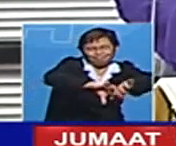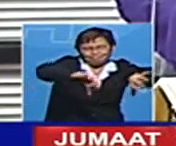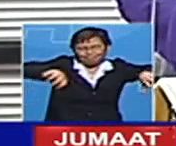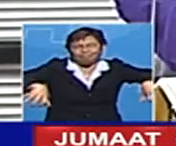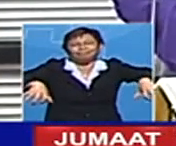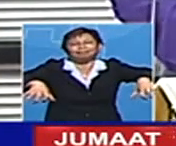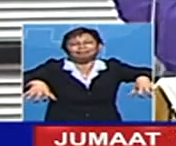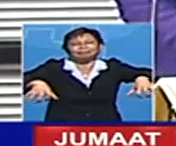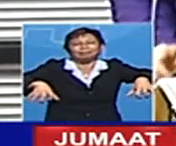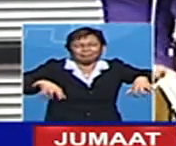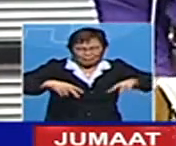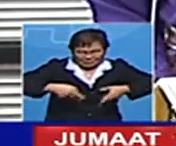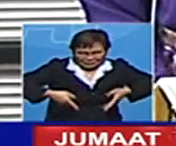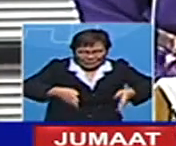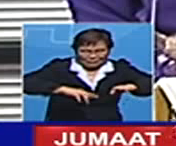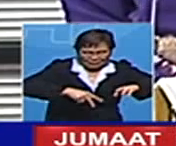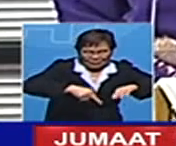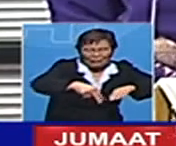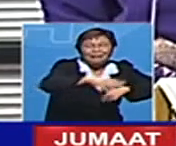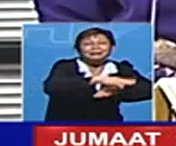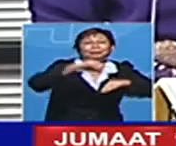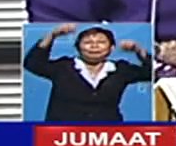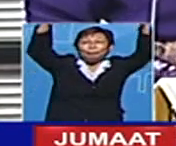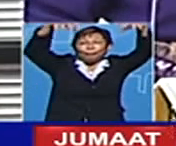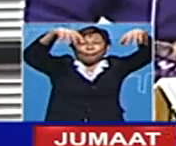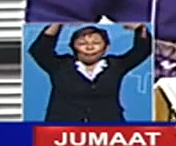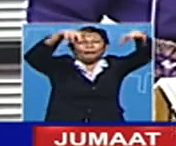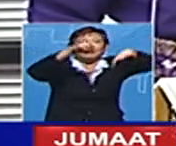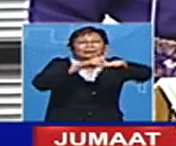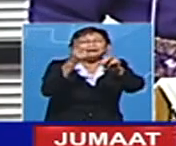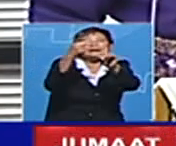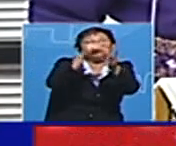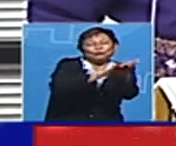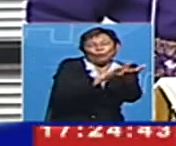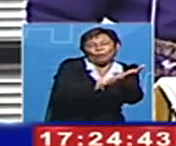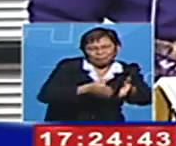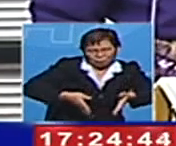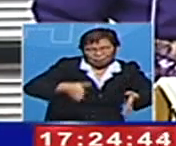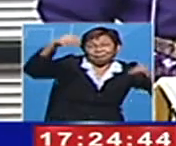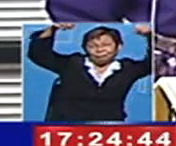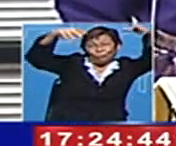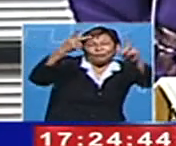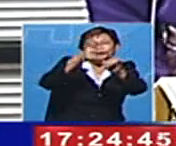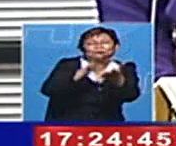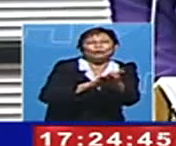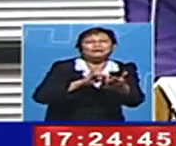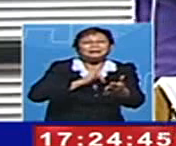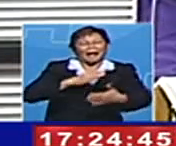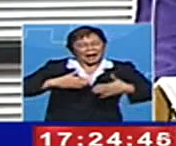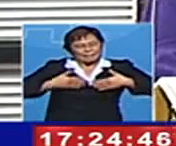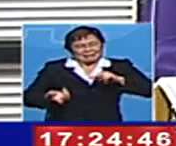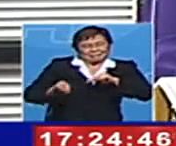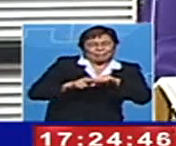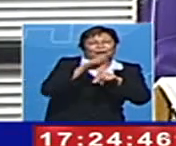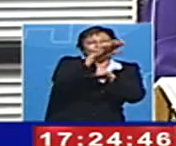laluan pejalan kaki dan pencahayaan di kawasan tersebut sukacita saya umumkan penambahan